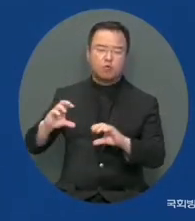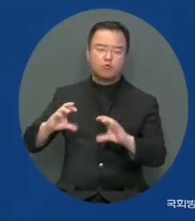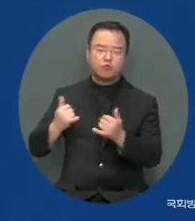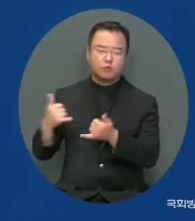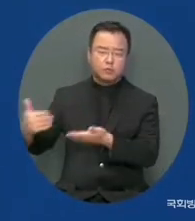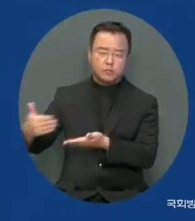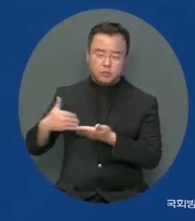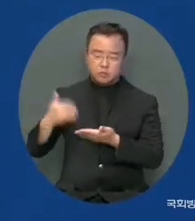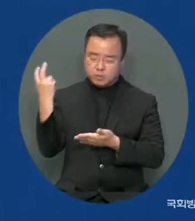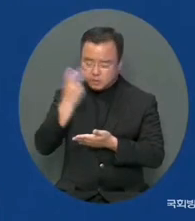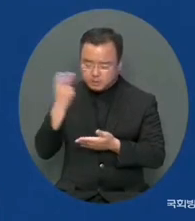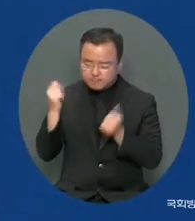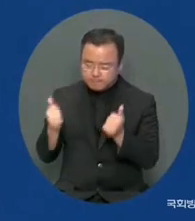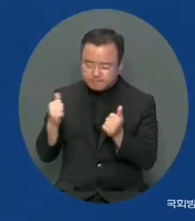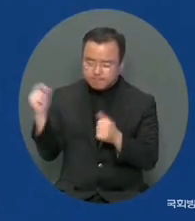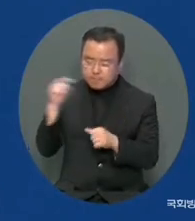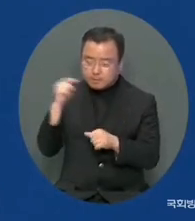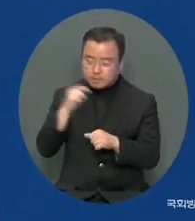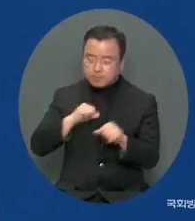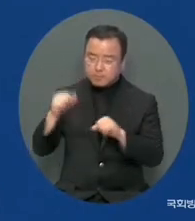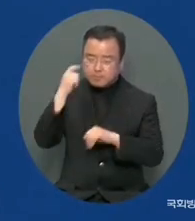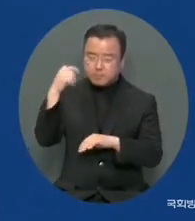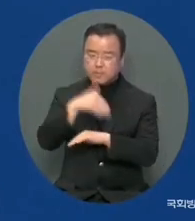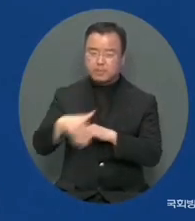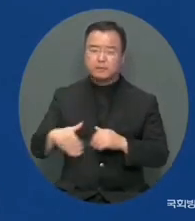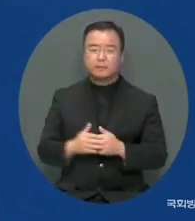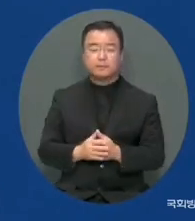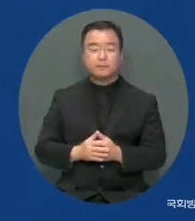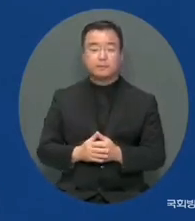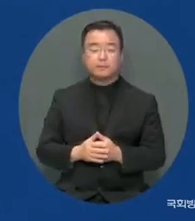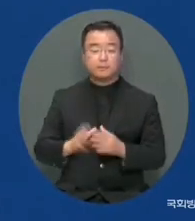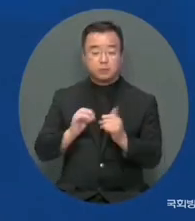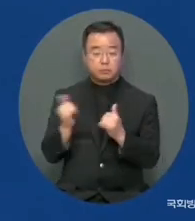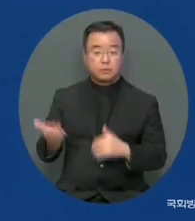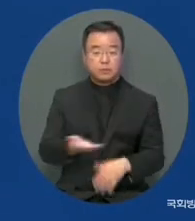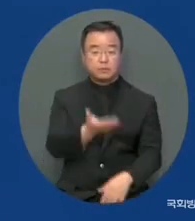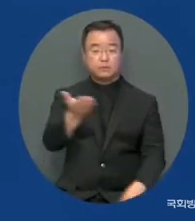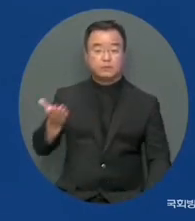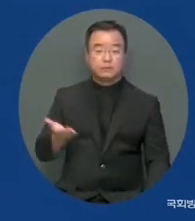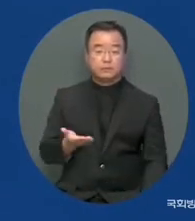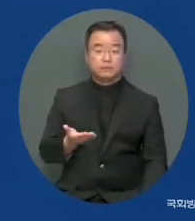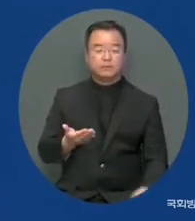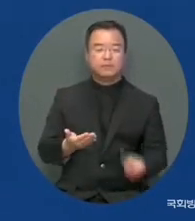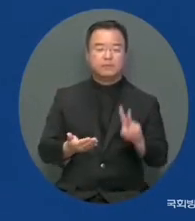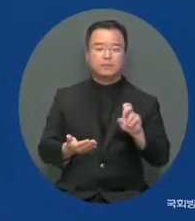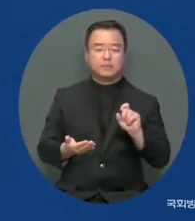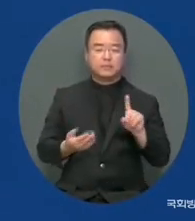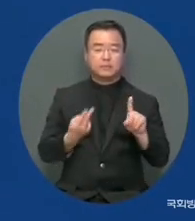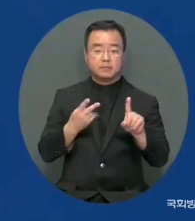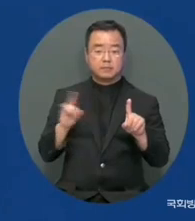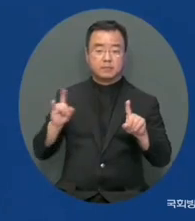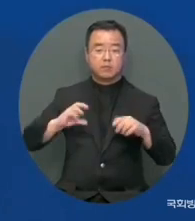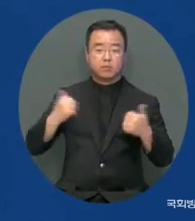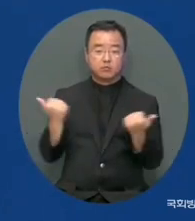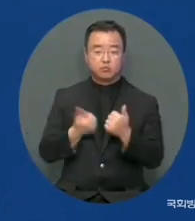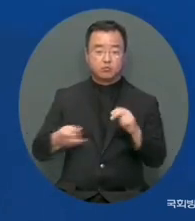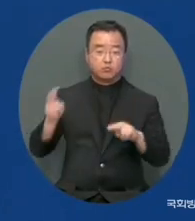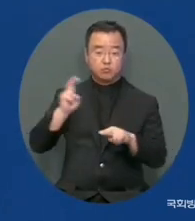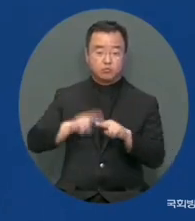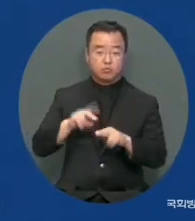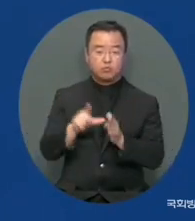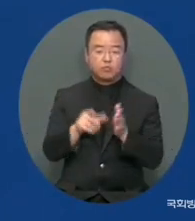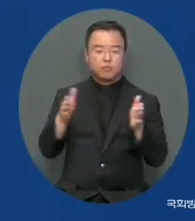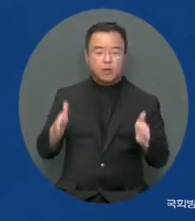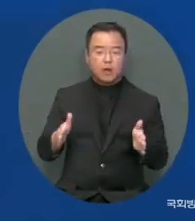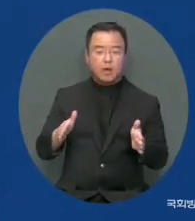방안도 지속 추진하겠습니다. 국민 여러분, 21대 국회의 임기가 11개월밖에